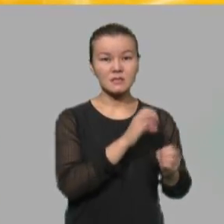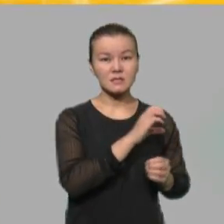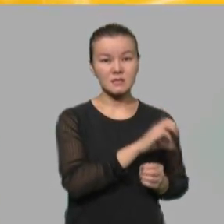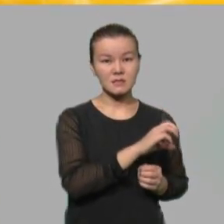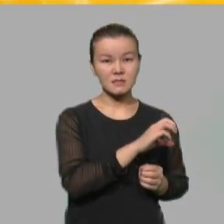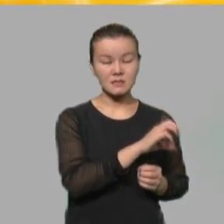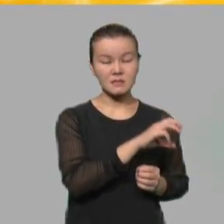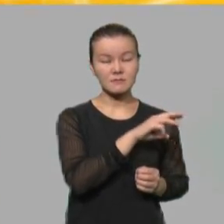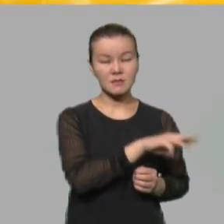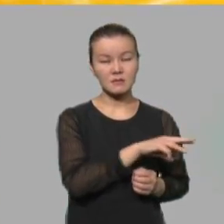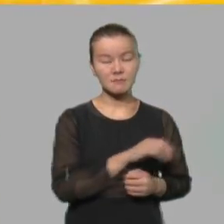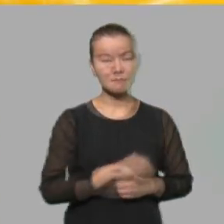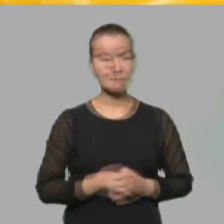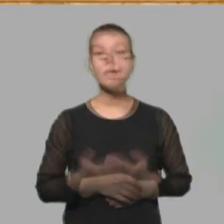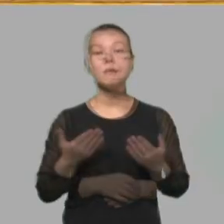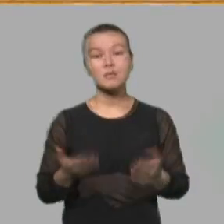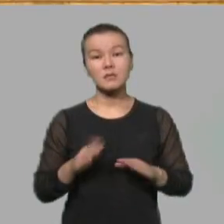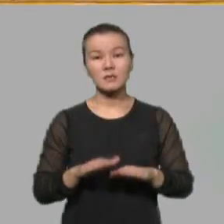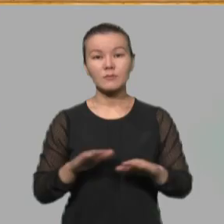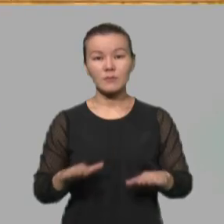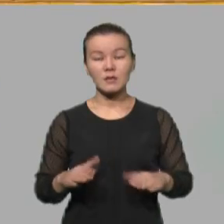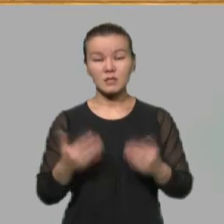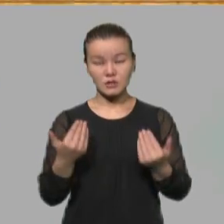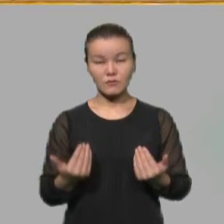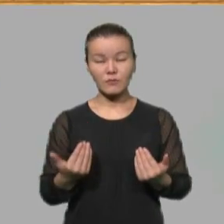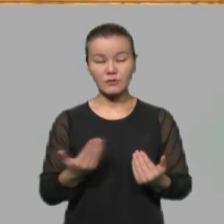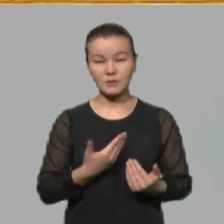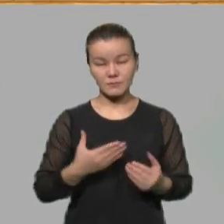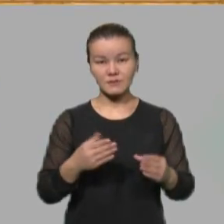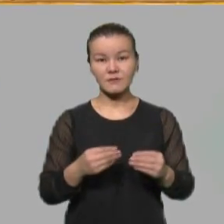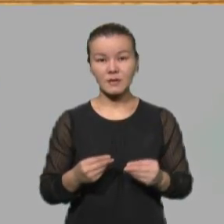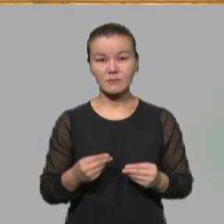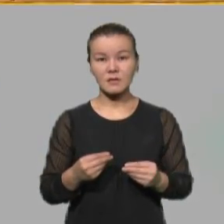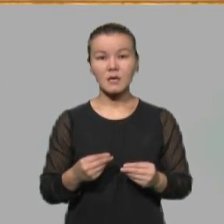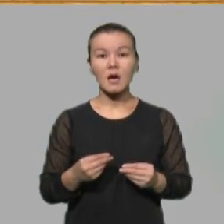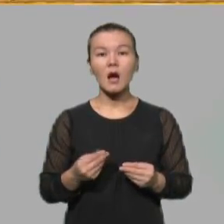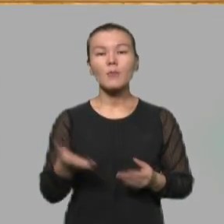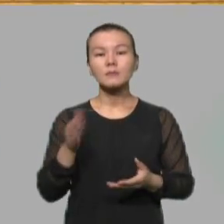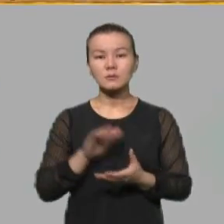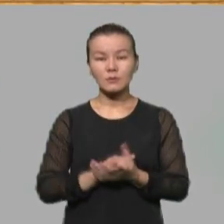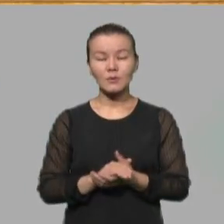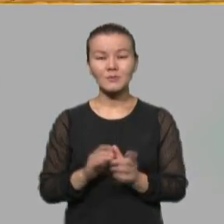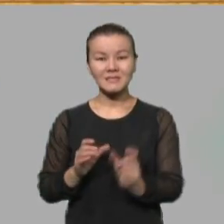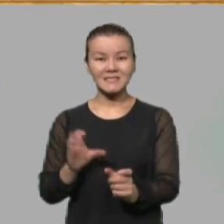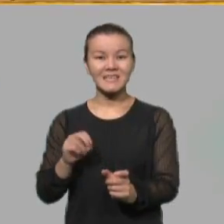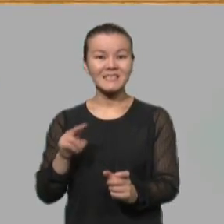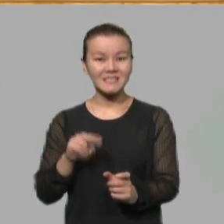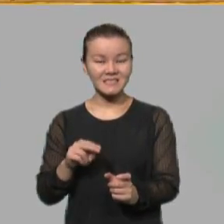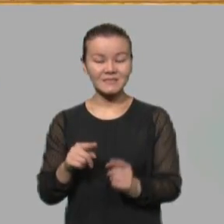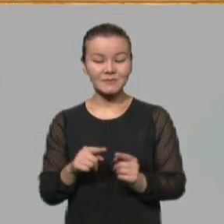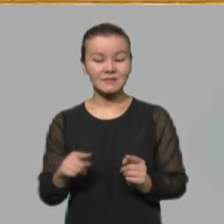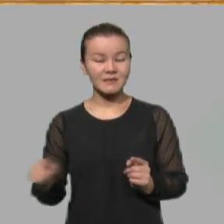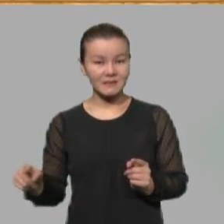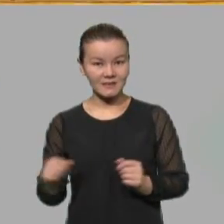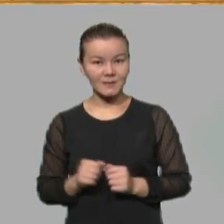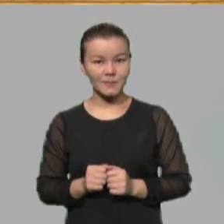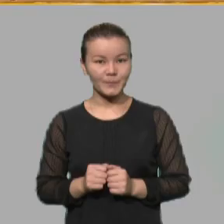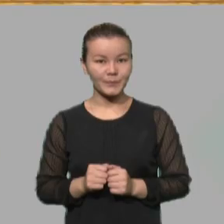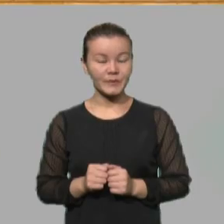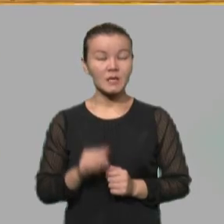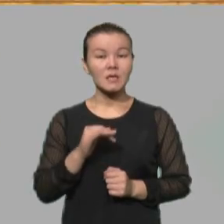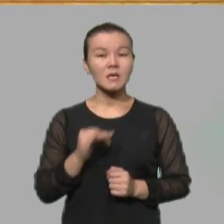10 сантиметрам. Итак, ребята, сегодня мы с вами познакомились с единицами